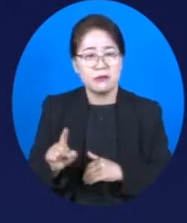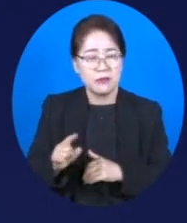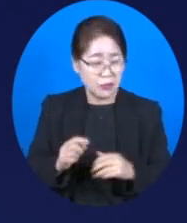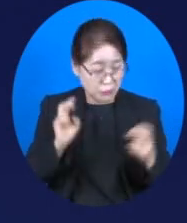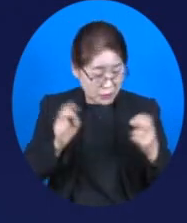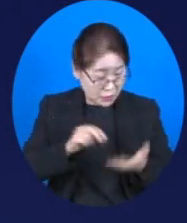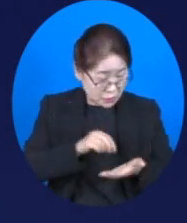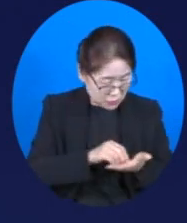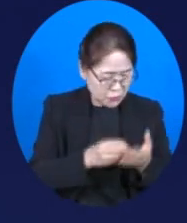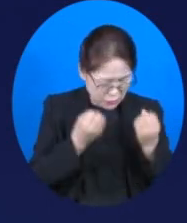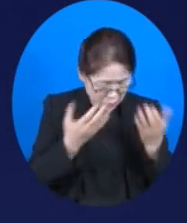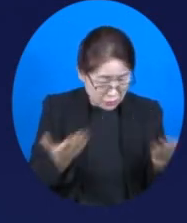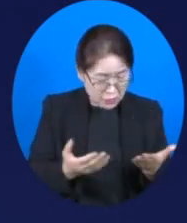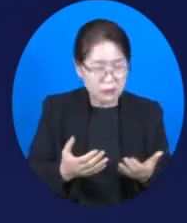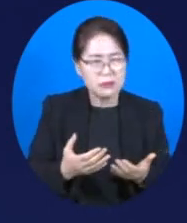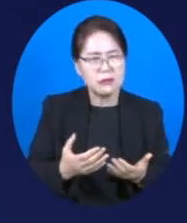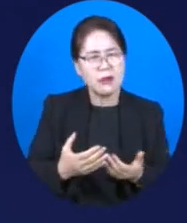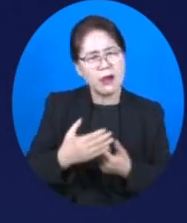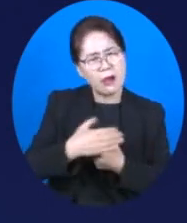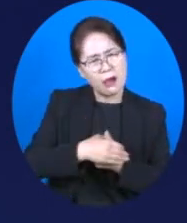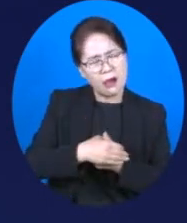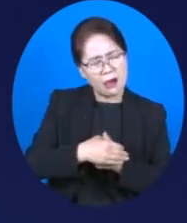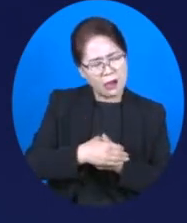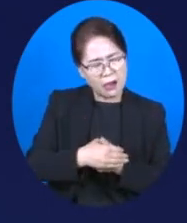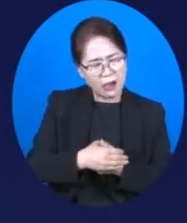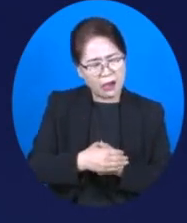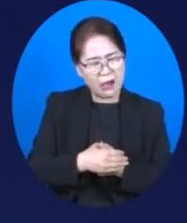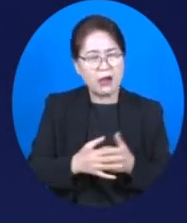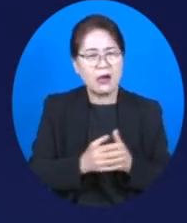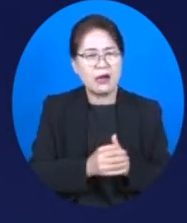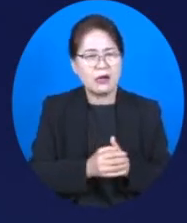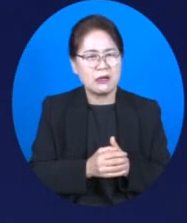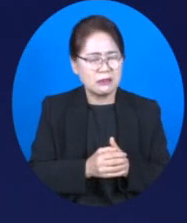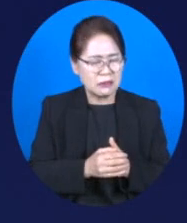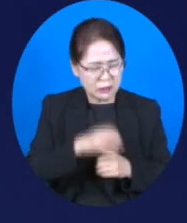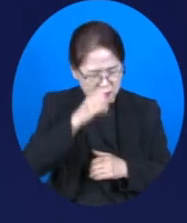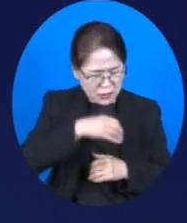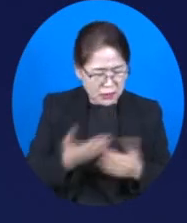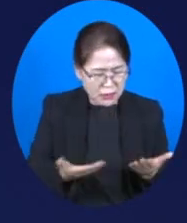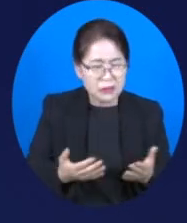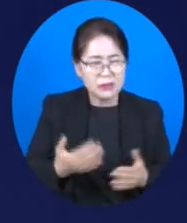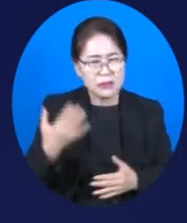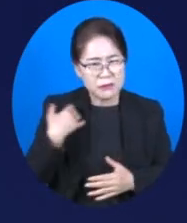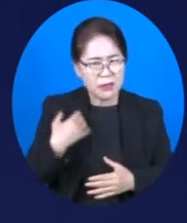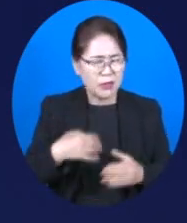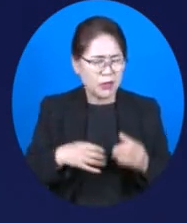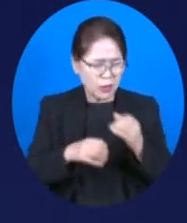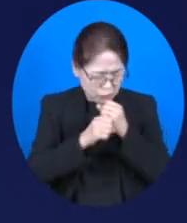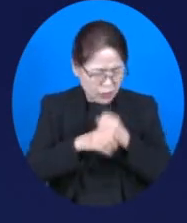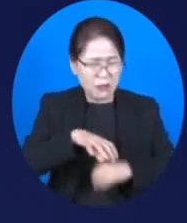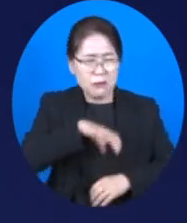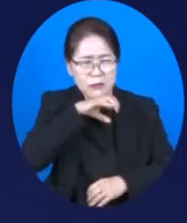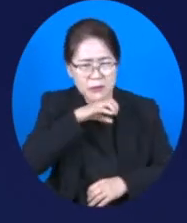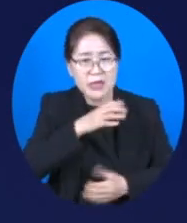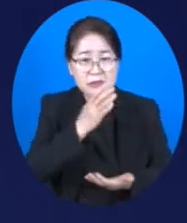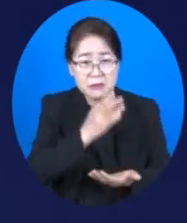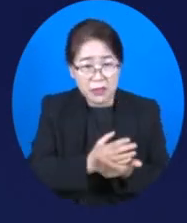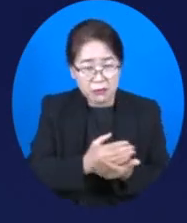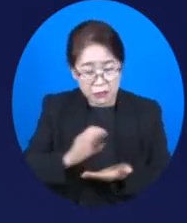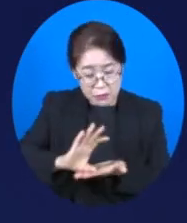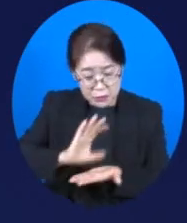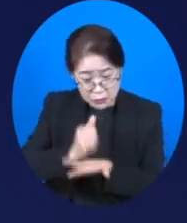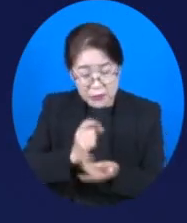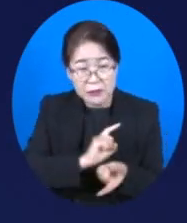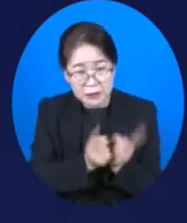직장에 들어가서 새로운 일을 부여받지 못하고 허드렛 일을 감당하고 있을지라도 불평하지 마시고, 나는 그리스도를